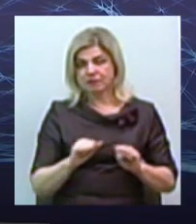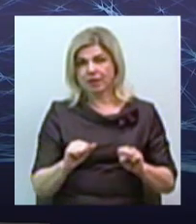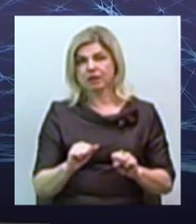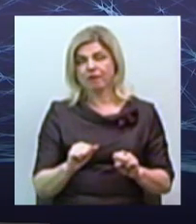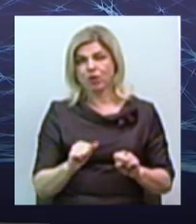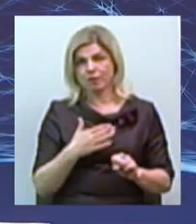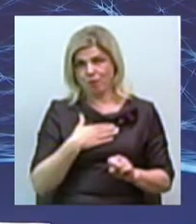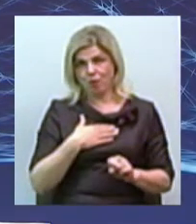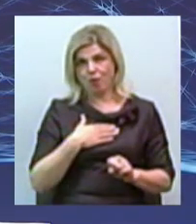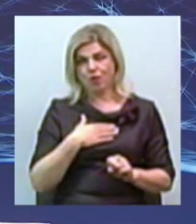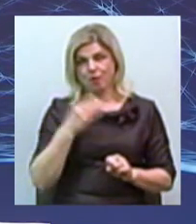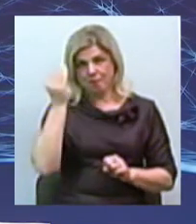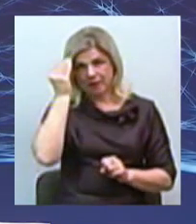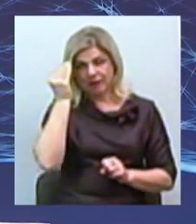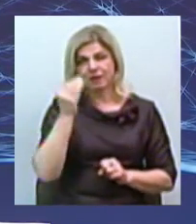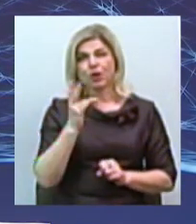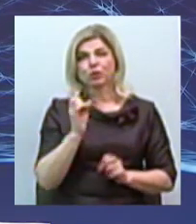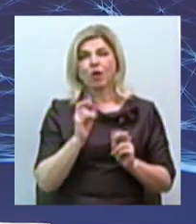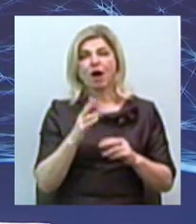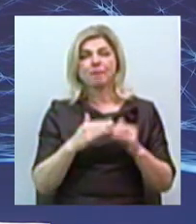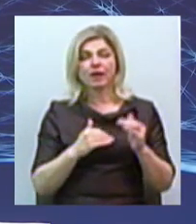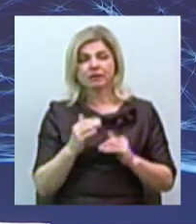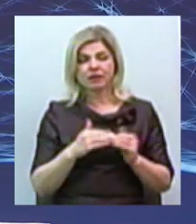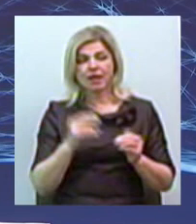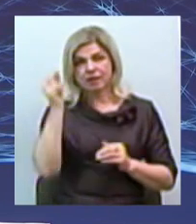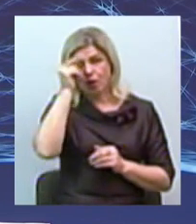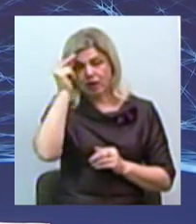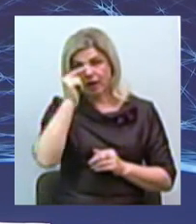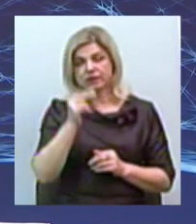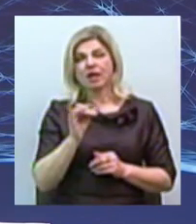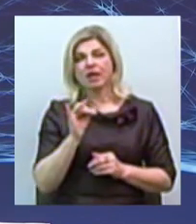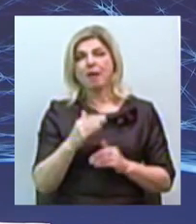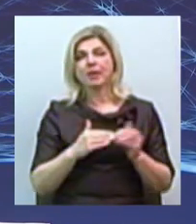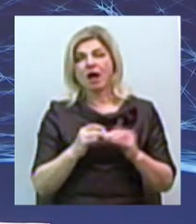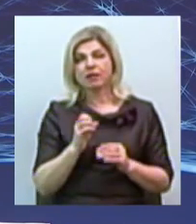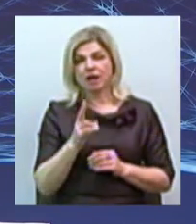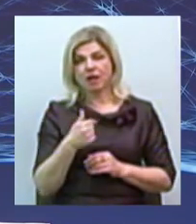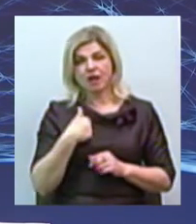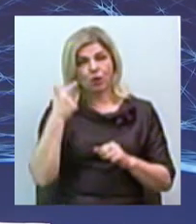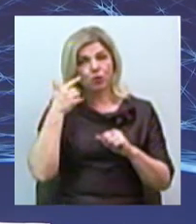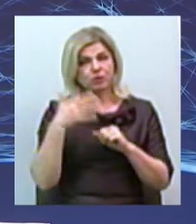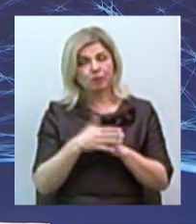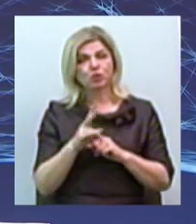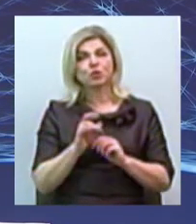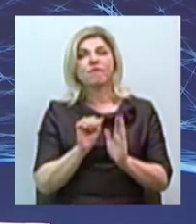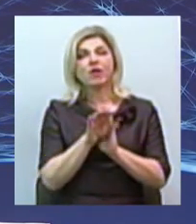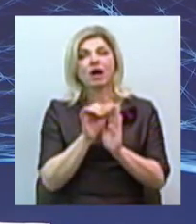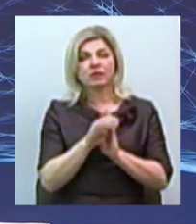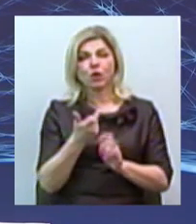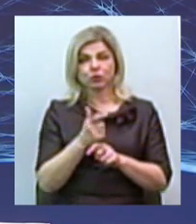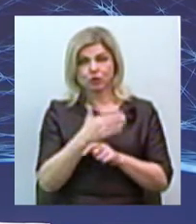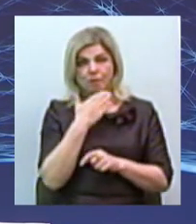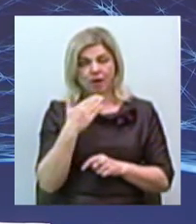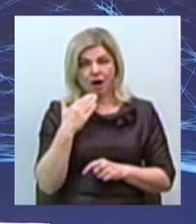боку. Але як практик і теоретик, водночас все ж таки практик, я розумію, що викласти можна багато матеріалів,